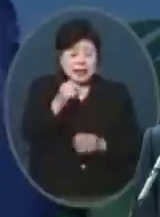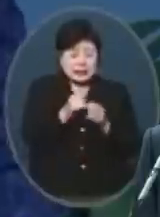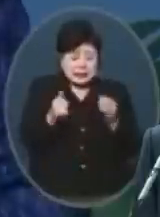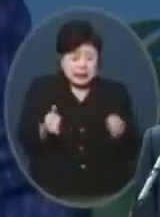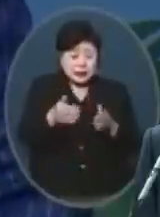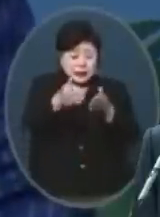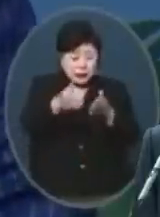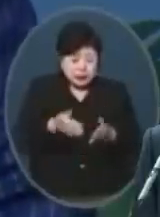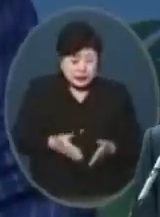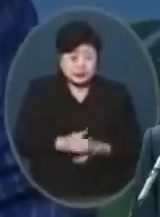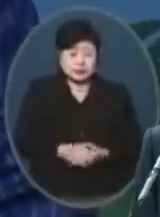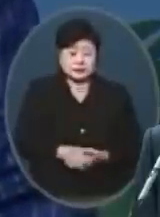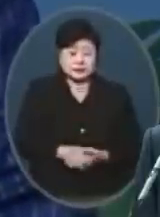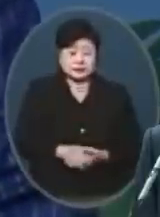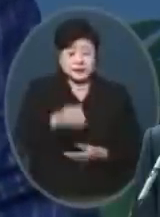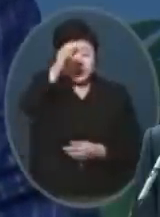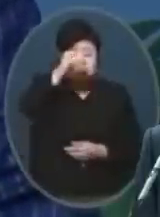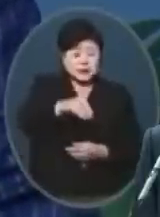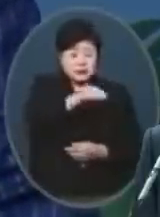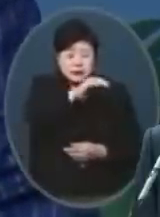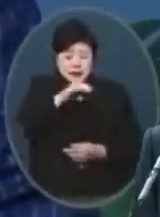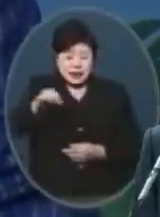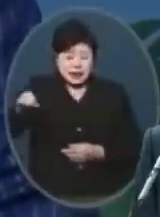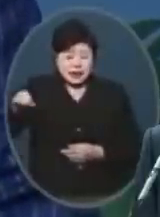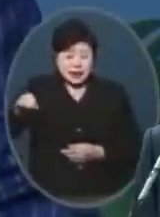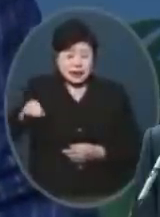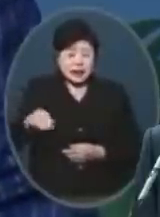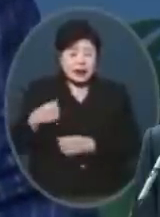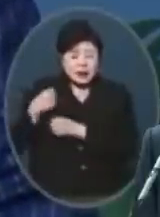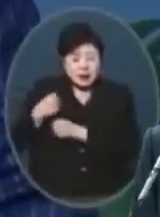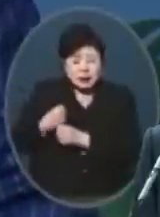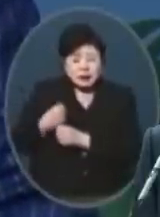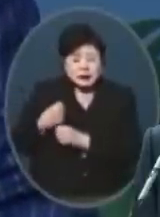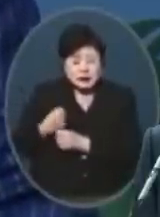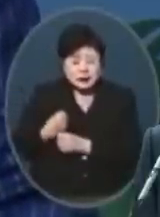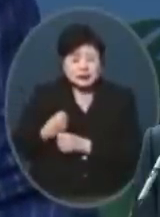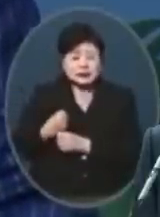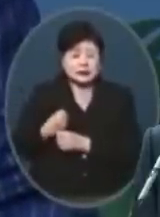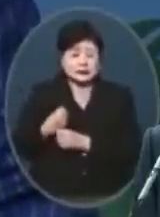사람의 십자가 걸머진